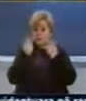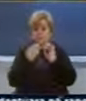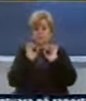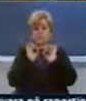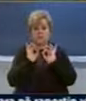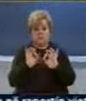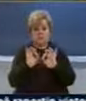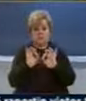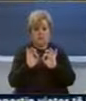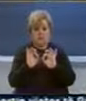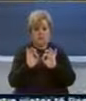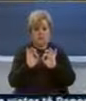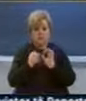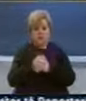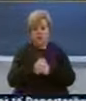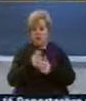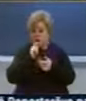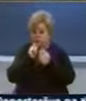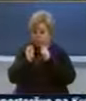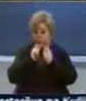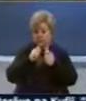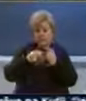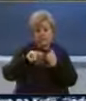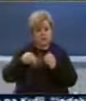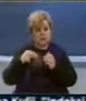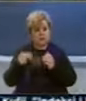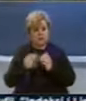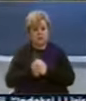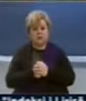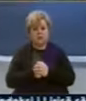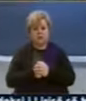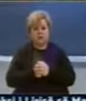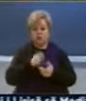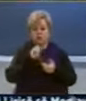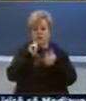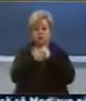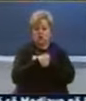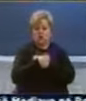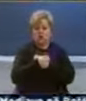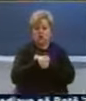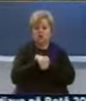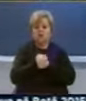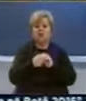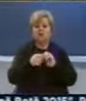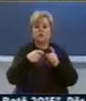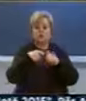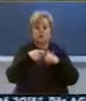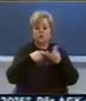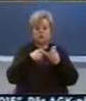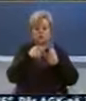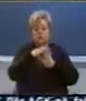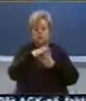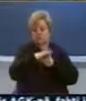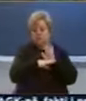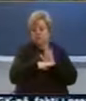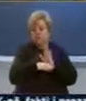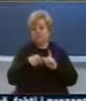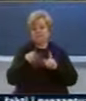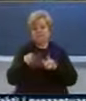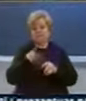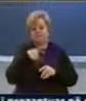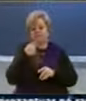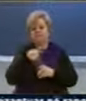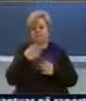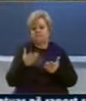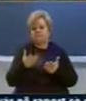mirë apo kemi një marveshje nga jo që ndryshon ligjet dhe kushtetuta, atëherë gjitha këto që i